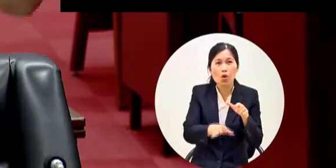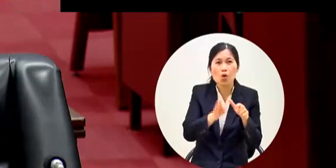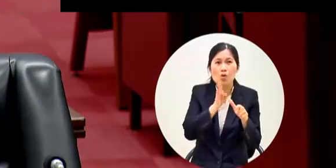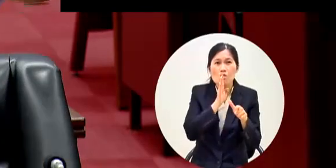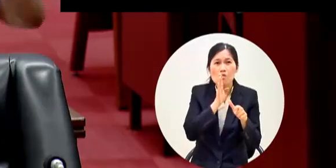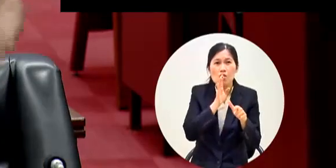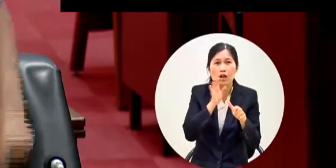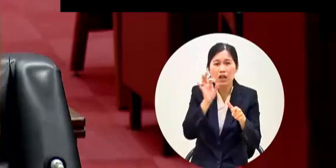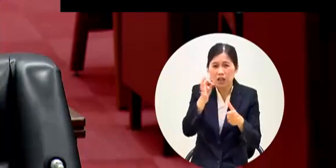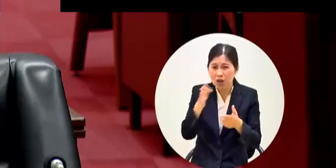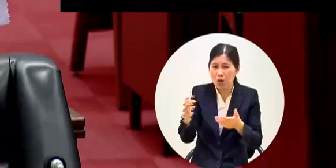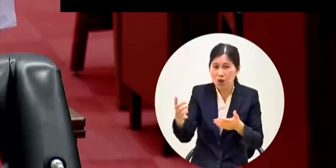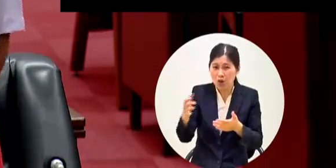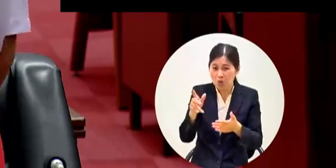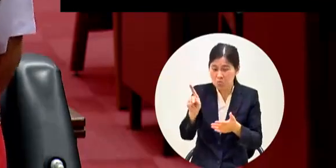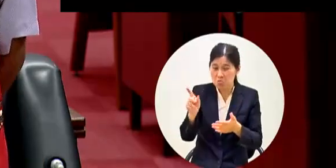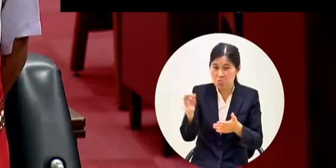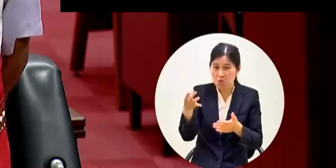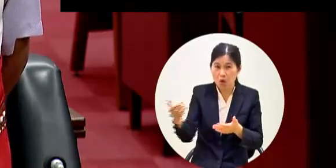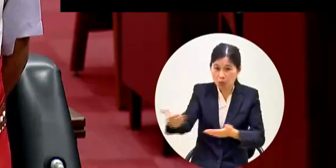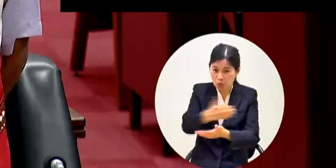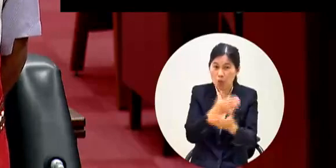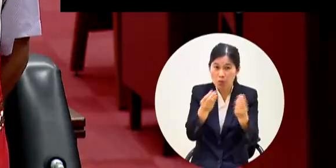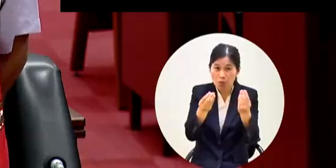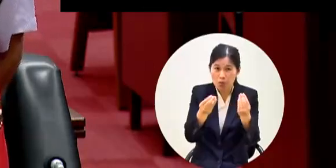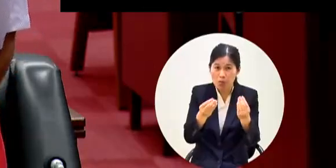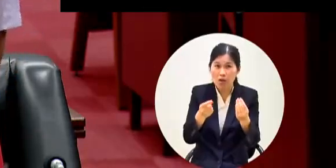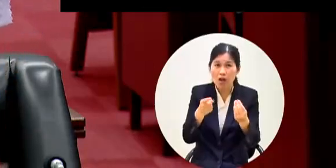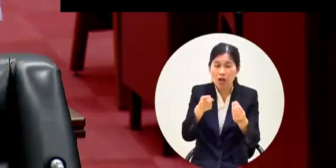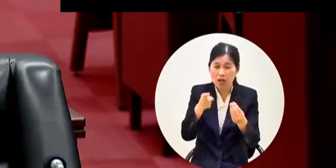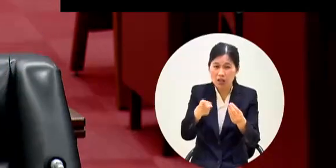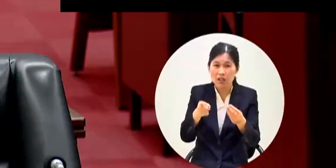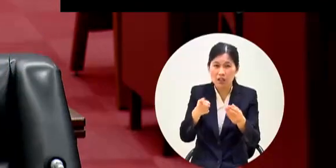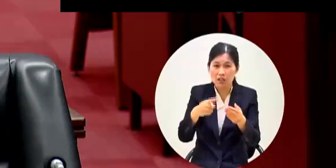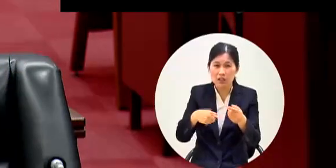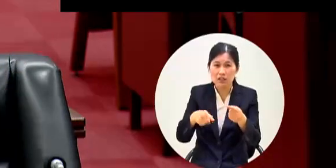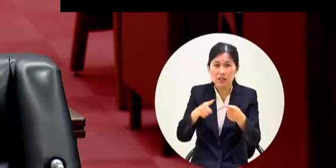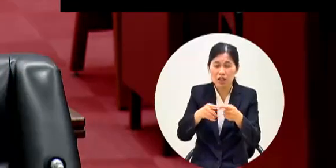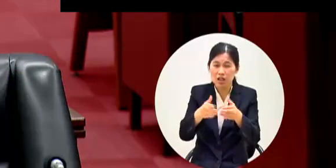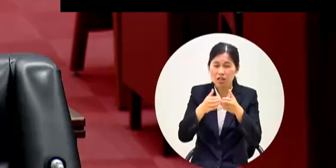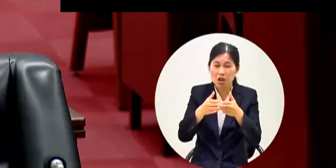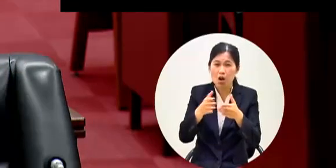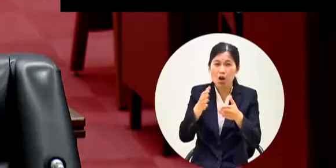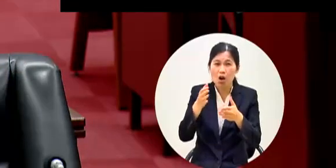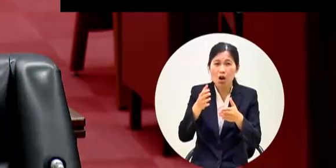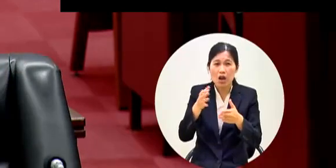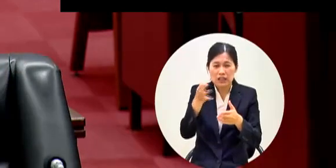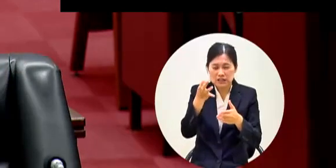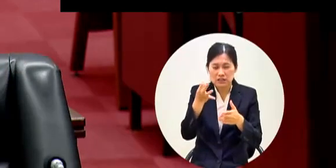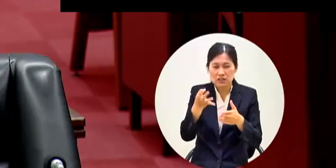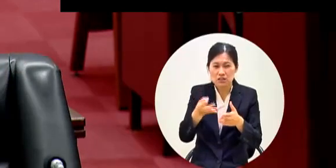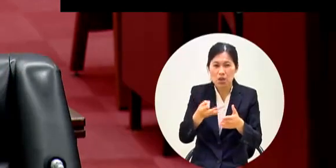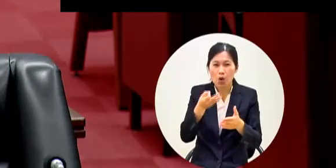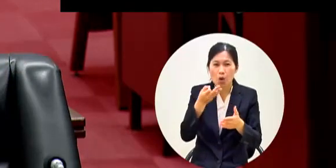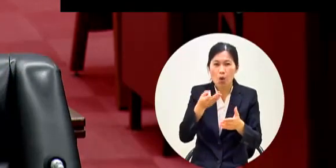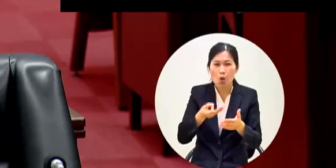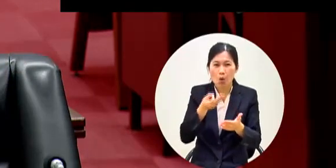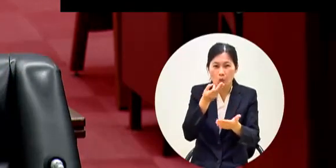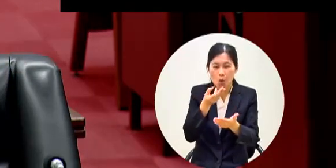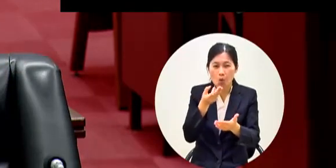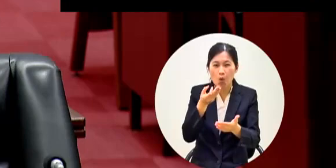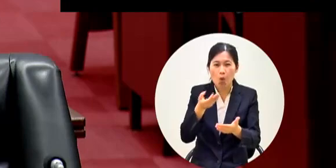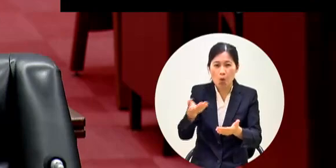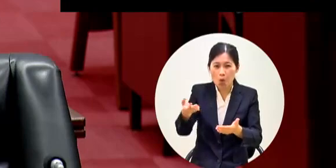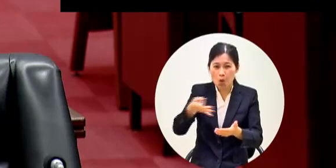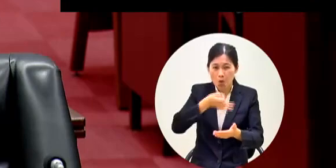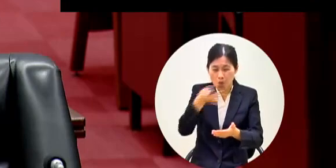民会，管理机关是我们啊人民会，就是我们市政府，但使用是我们区